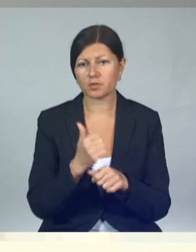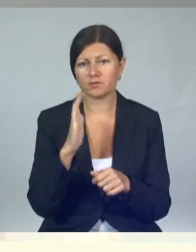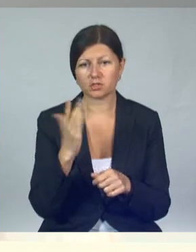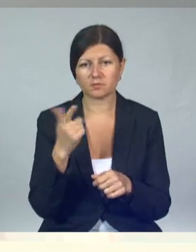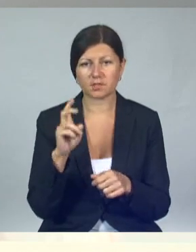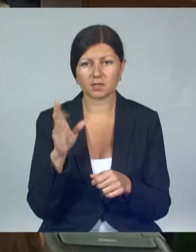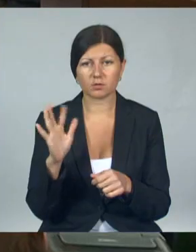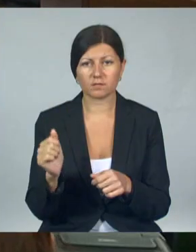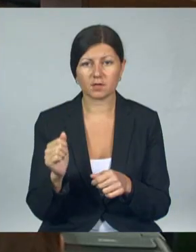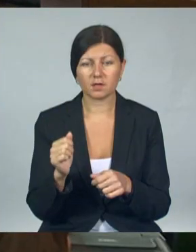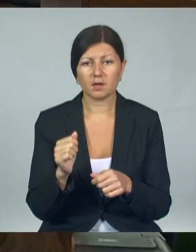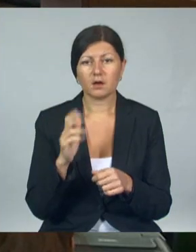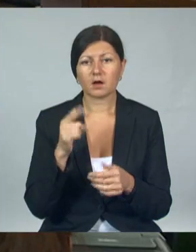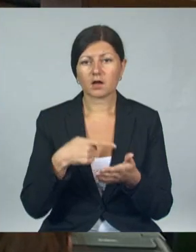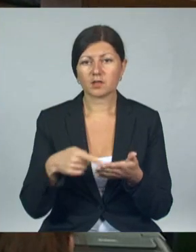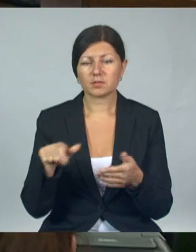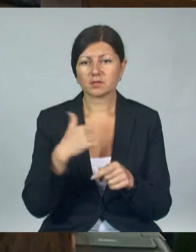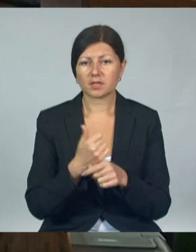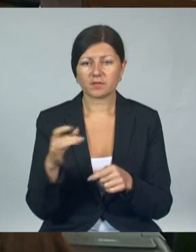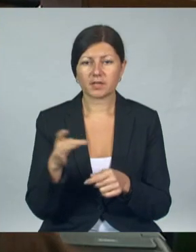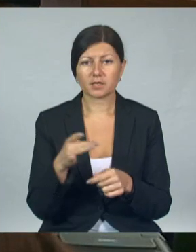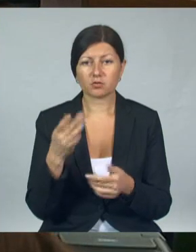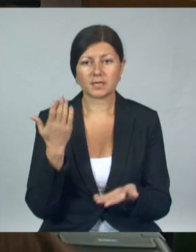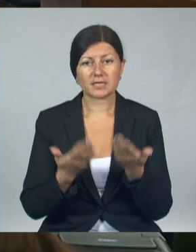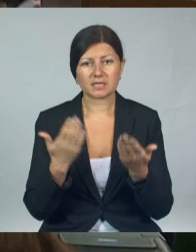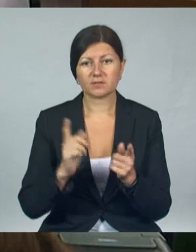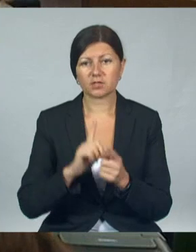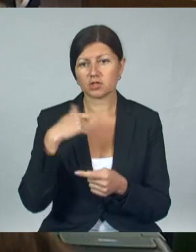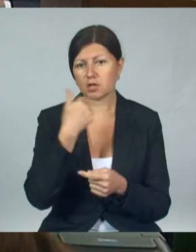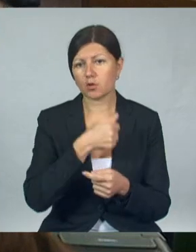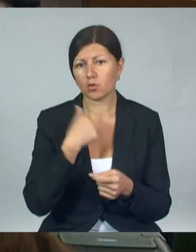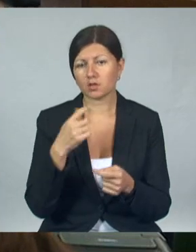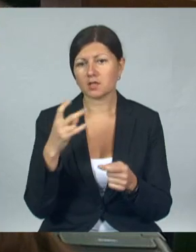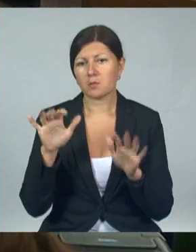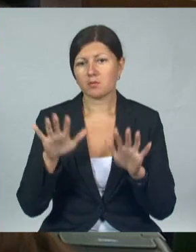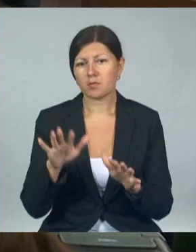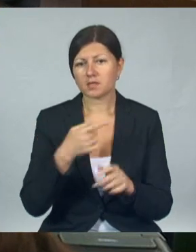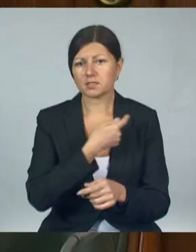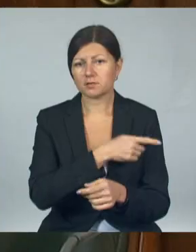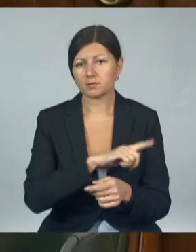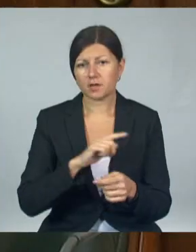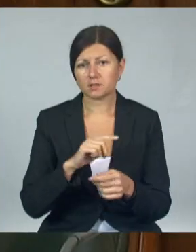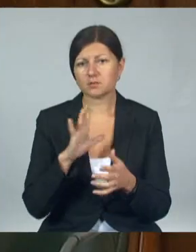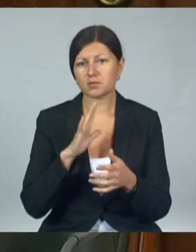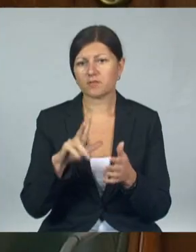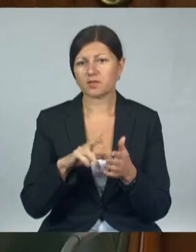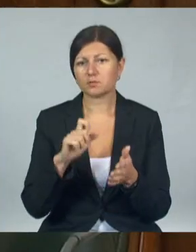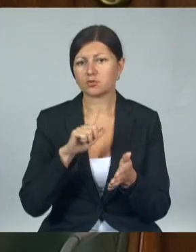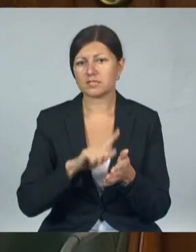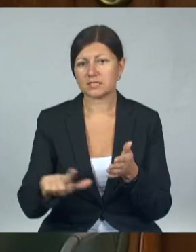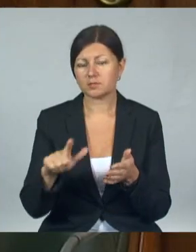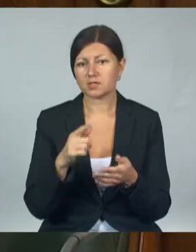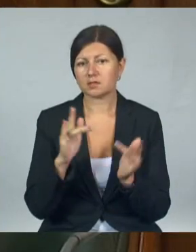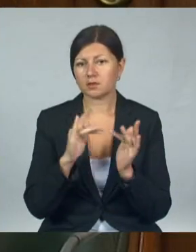Вячеслава Гладкова. Как отметил глава региона, если в начале года на базе ковид-госпиталей было развернуто 870 коек,